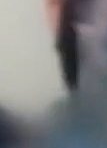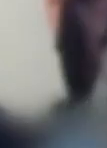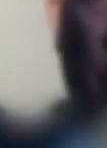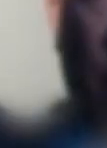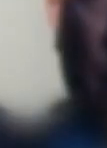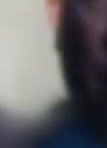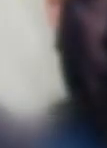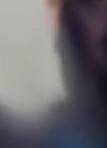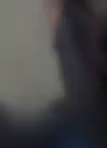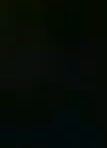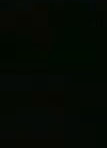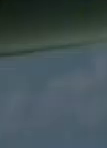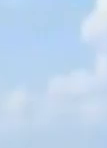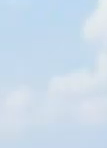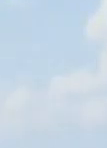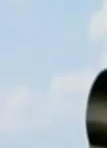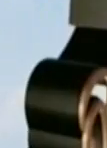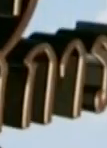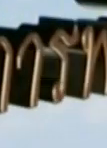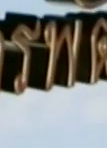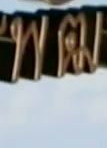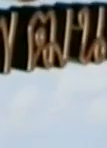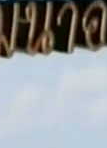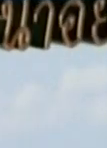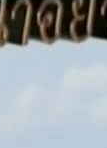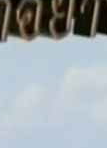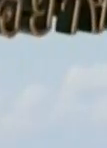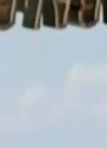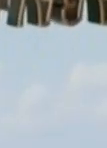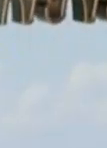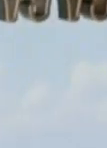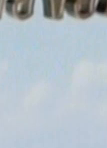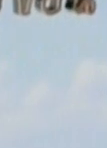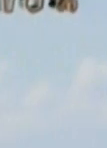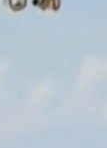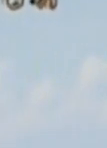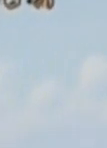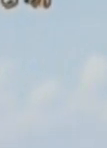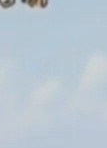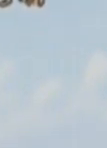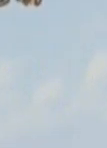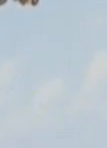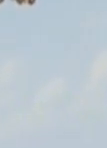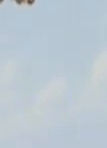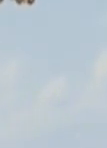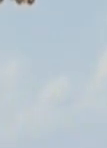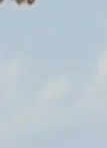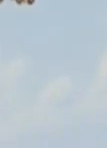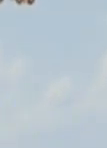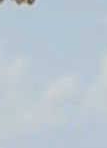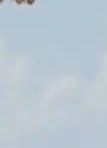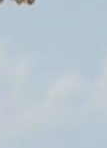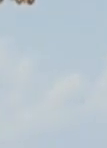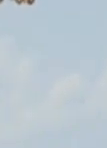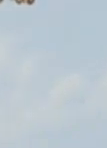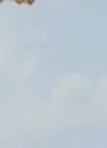วันนั้นอีกไม่ไกลสิ่งที่ฝันไว้จะกลายเป็นจริง